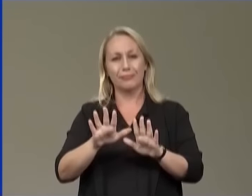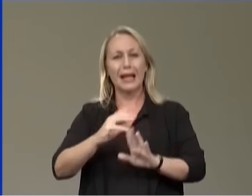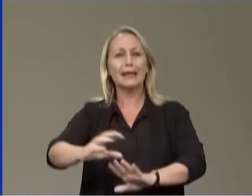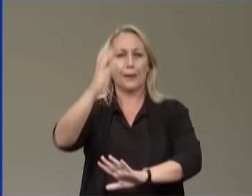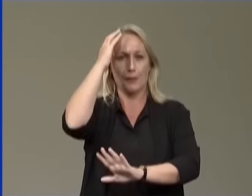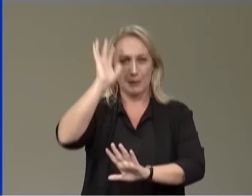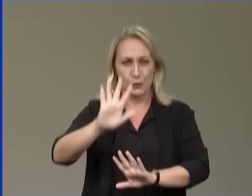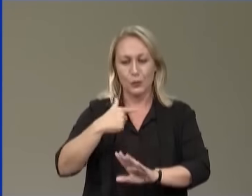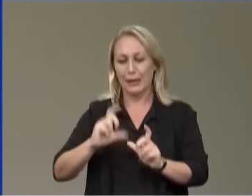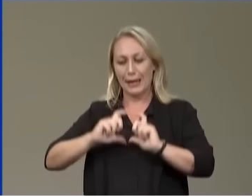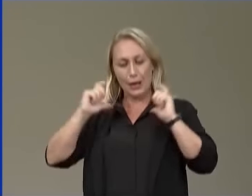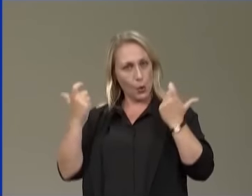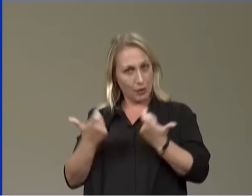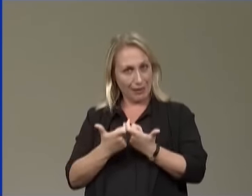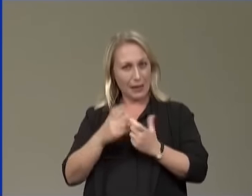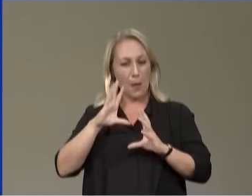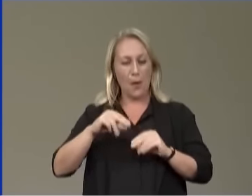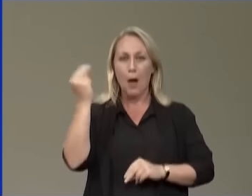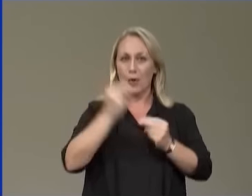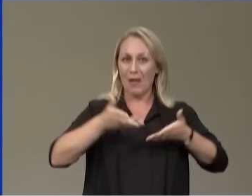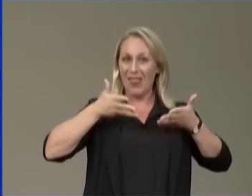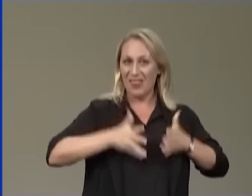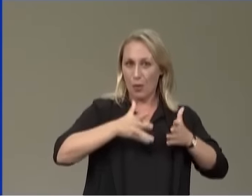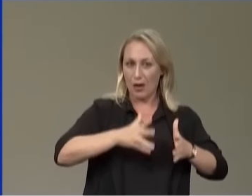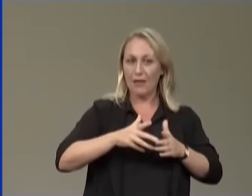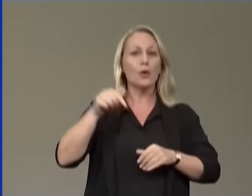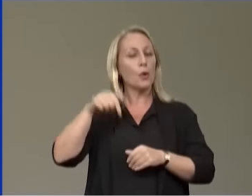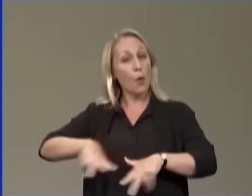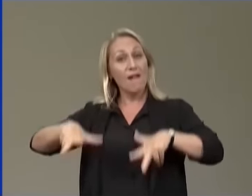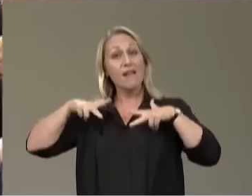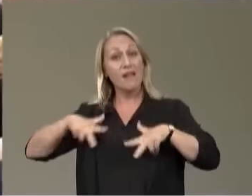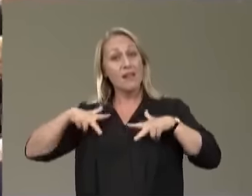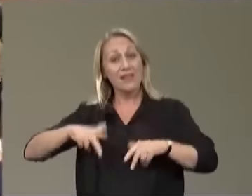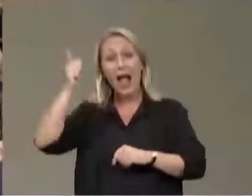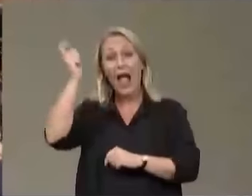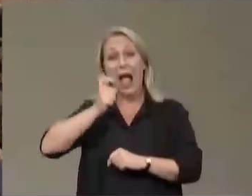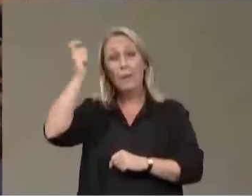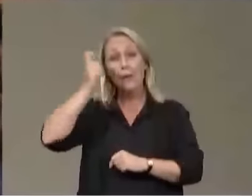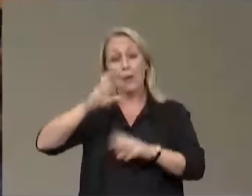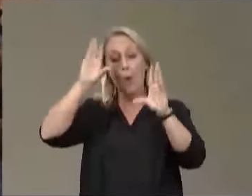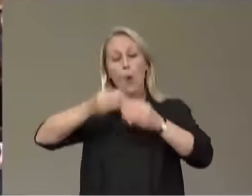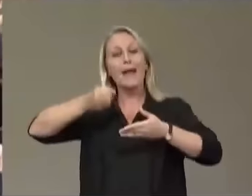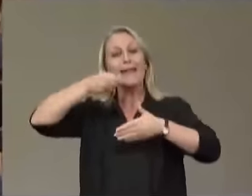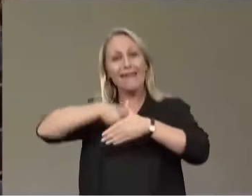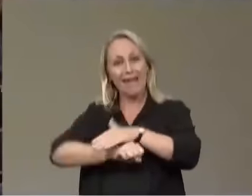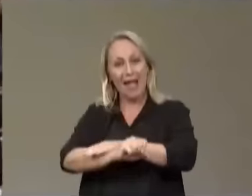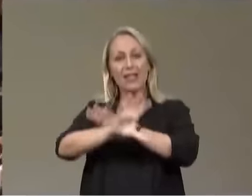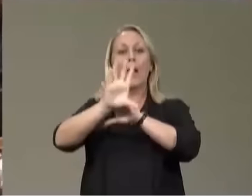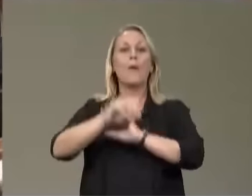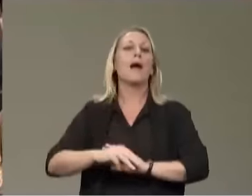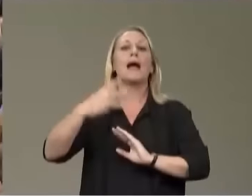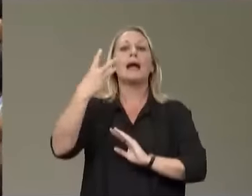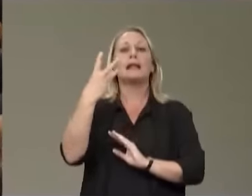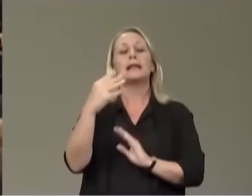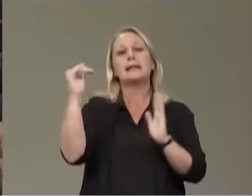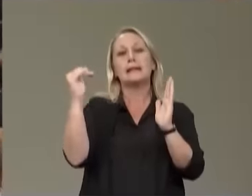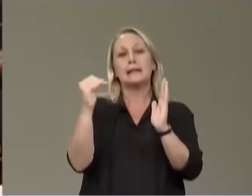οικογένεια έχουμε ήδη, αυτή η κυβέρνηση, αυξήσει το επίδομα γέννησης έως στις 3.500